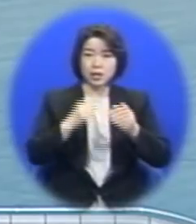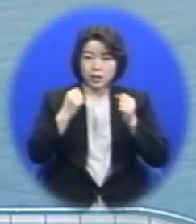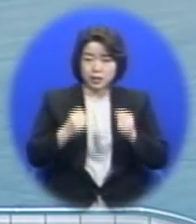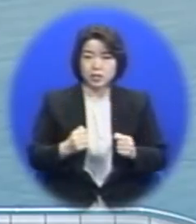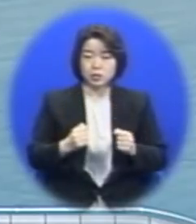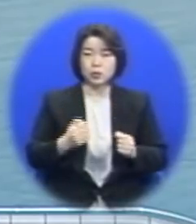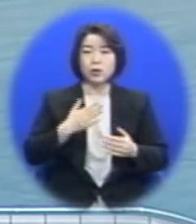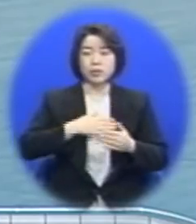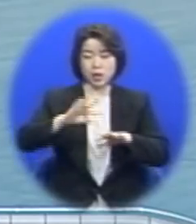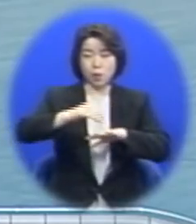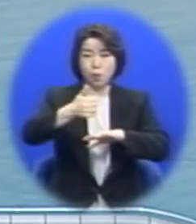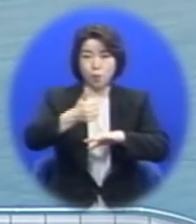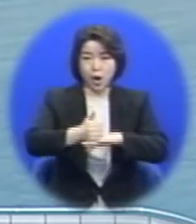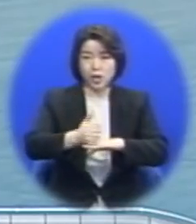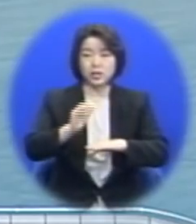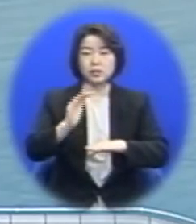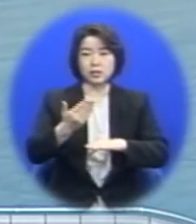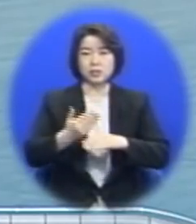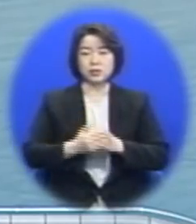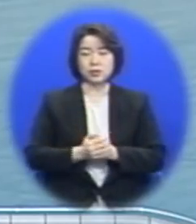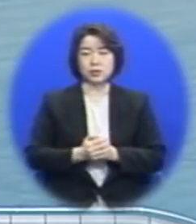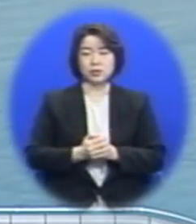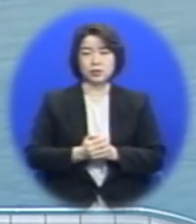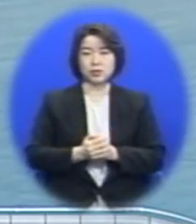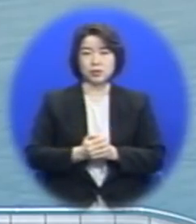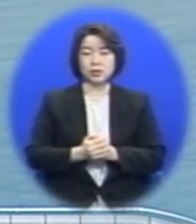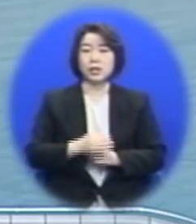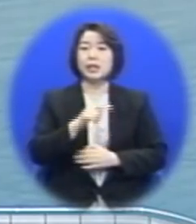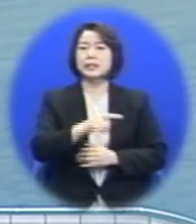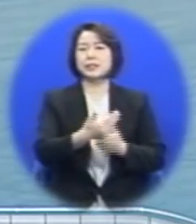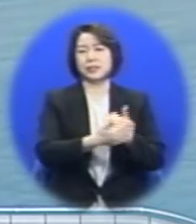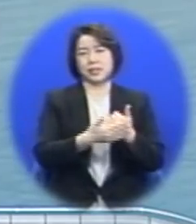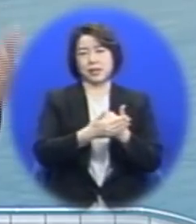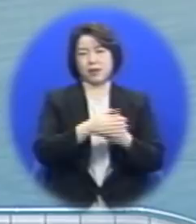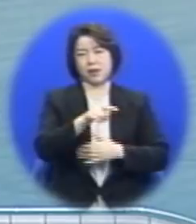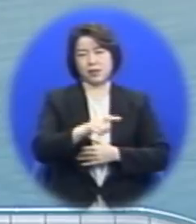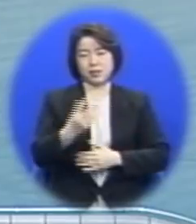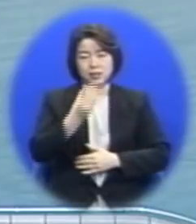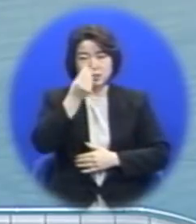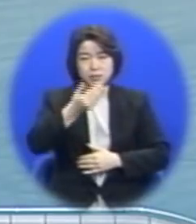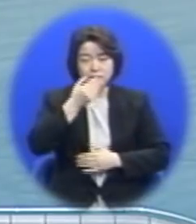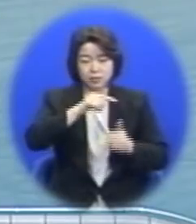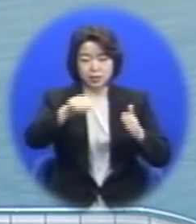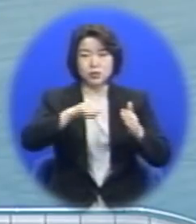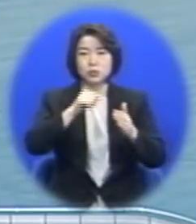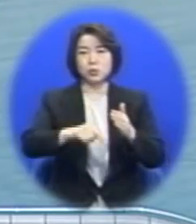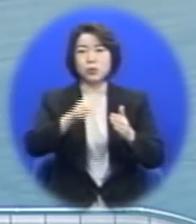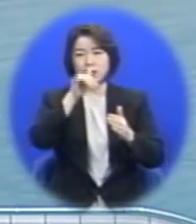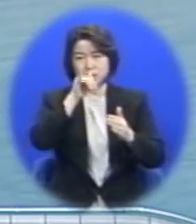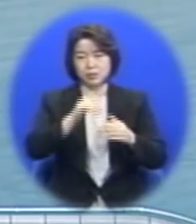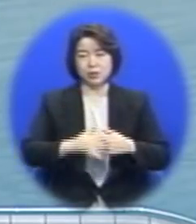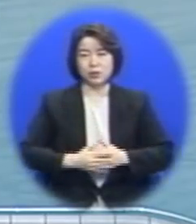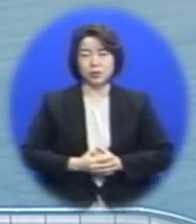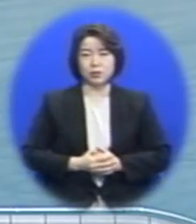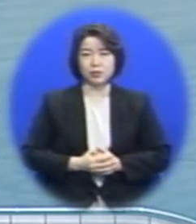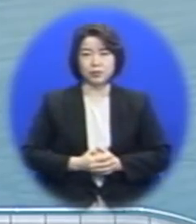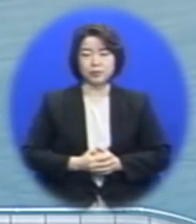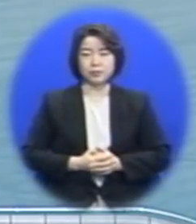내 왕이 되신 것, 그 은혜가 이 성찬 속에 있습니다.